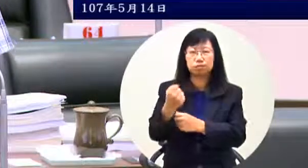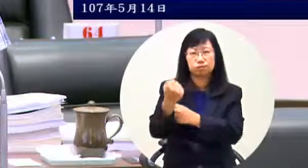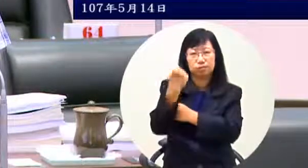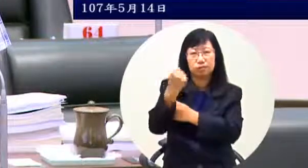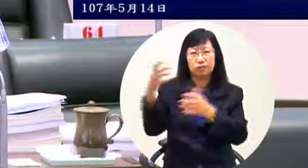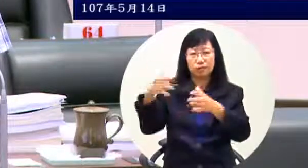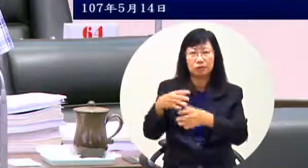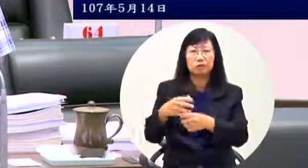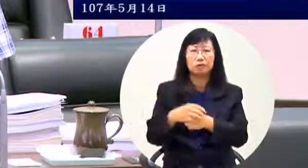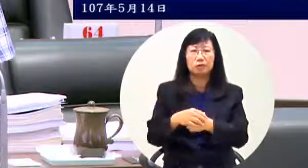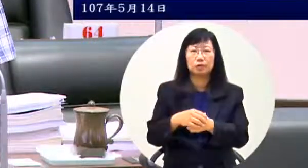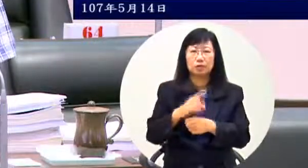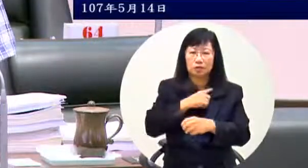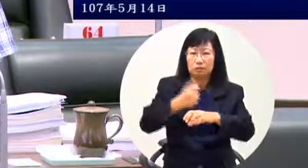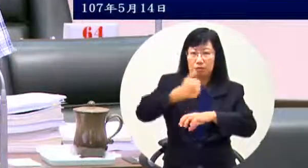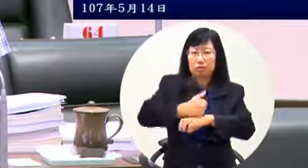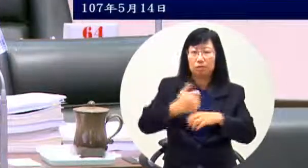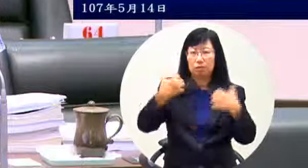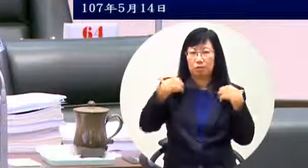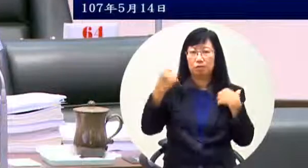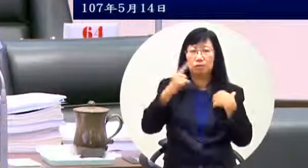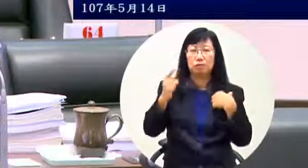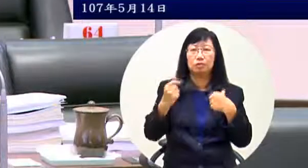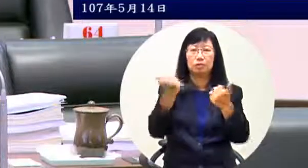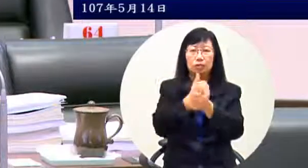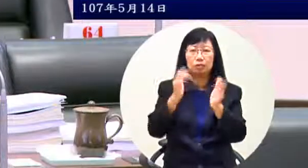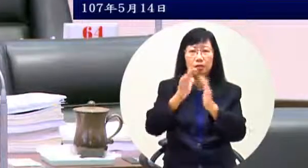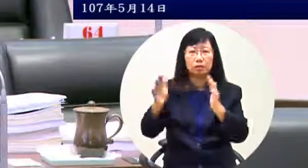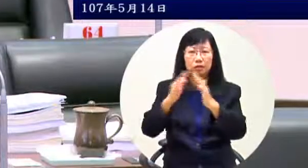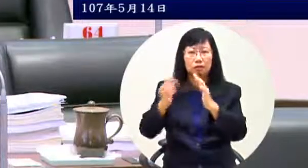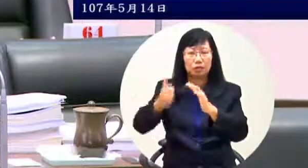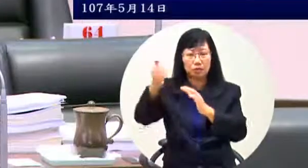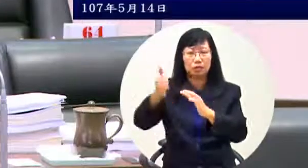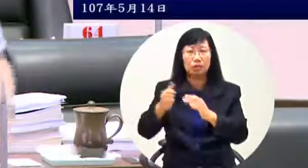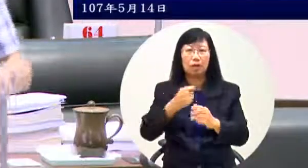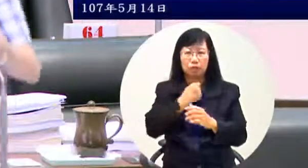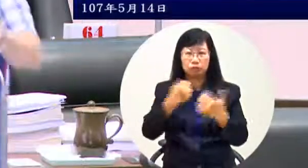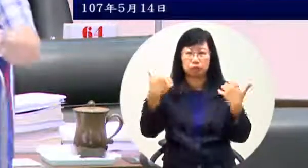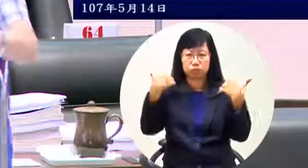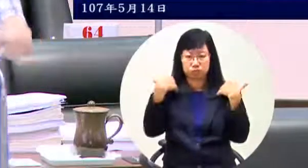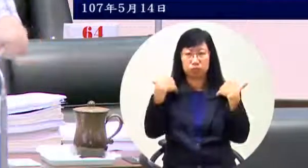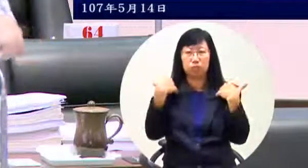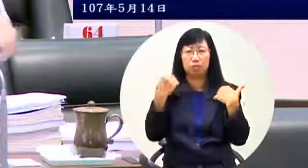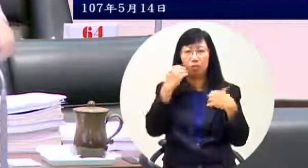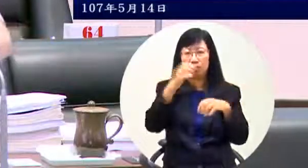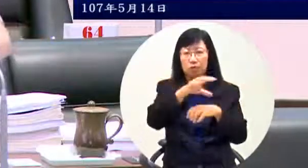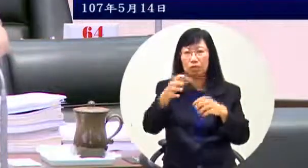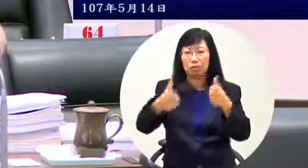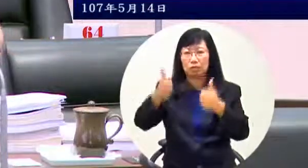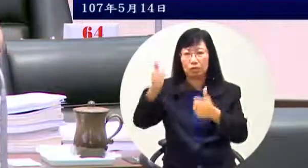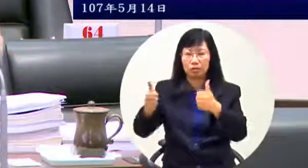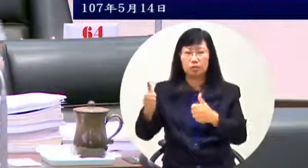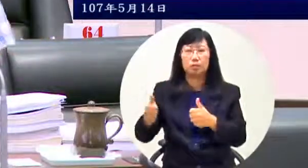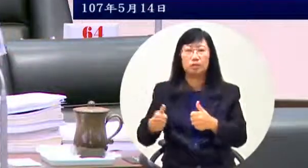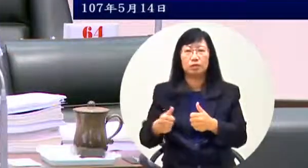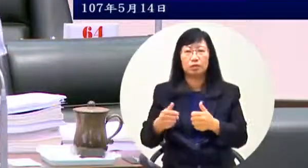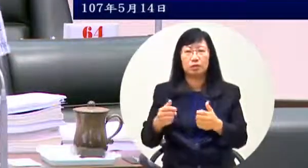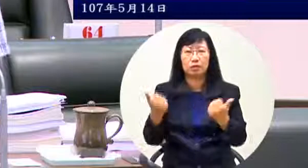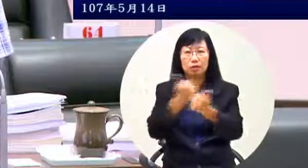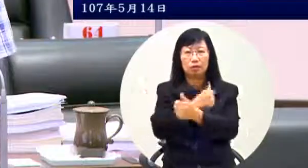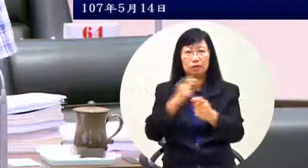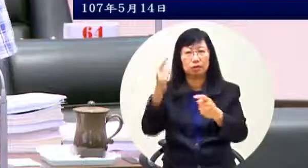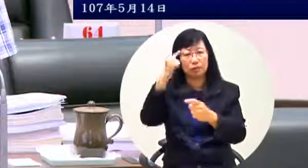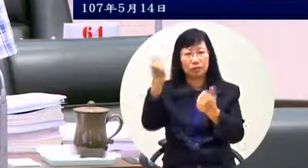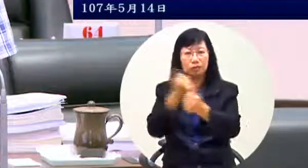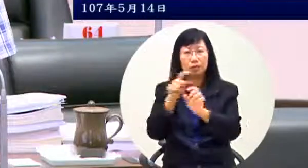市长，这代理市长，这局处长，这局处长，这民意代表嘛，这民意代表，啊，我想很重要